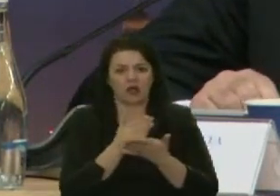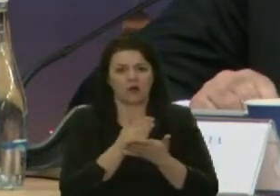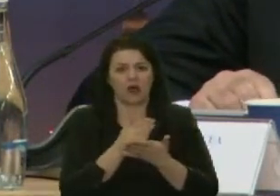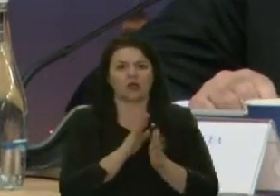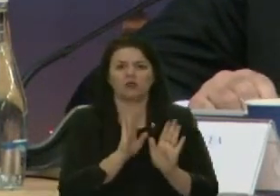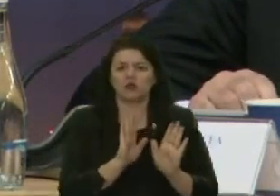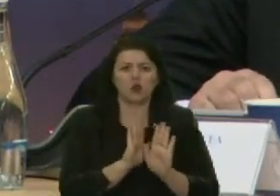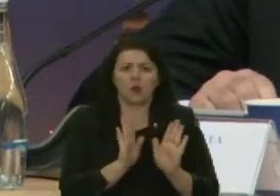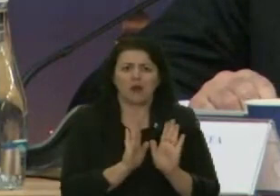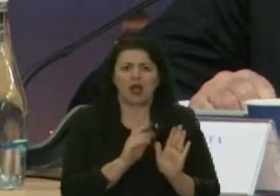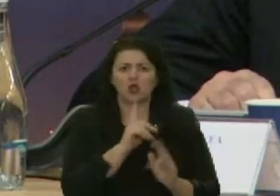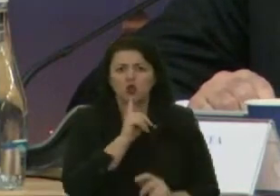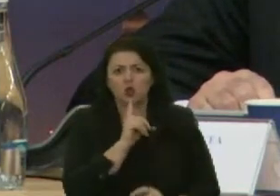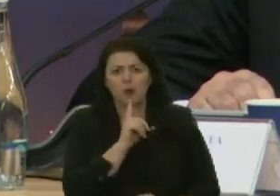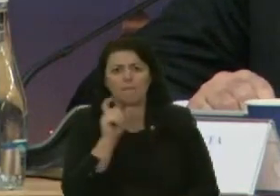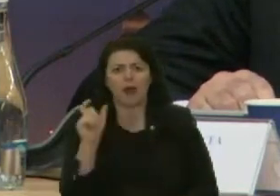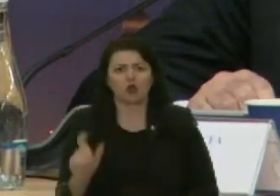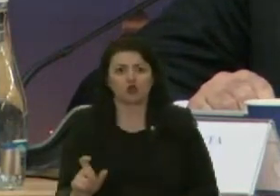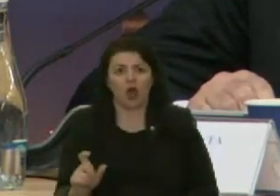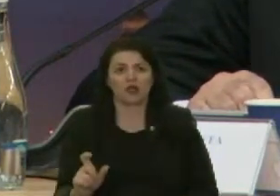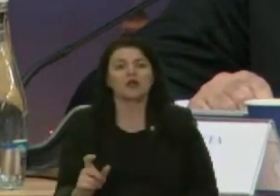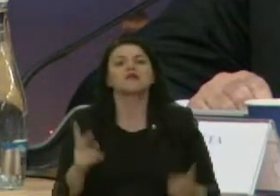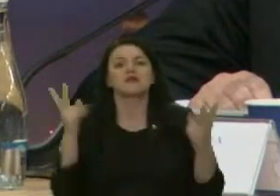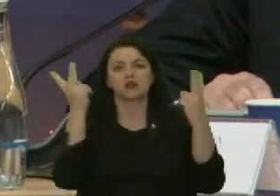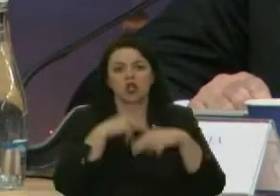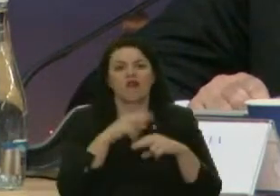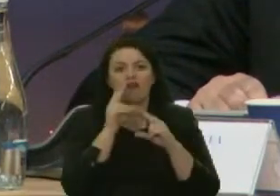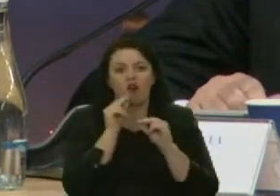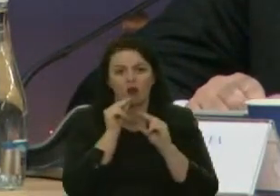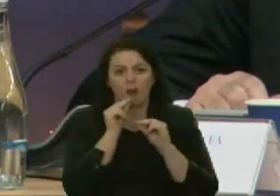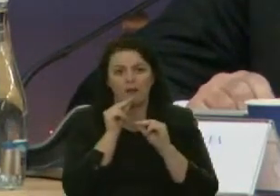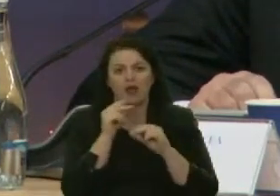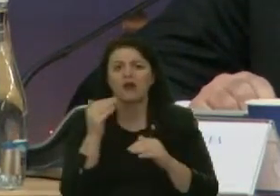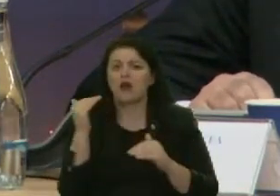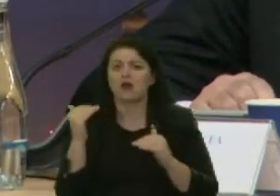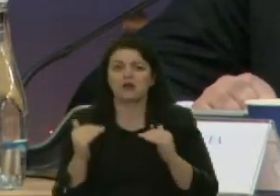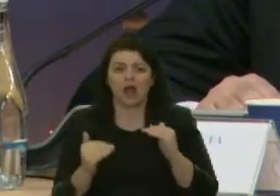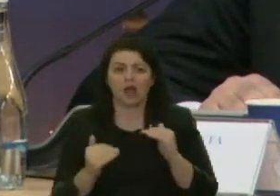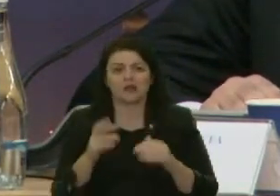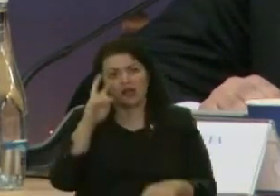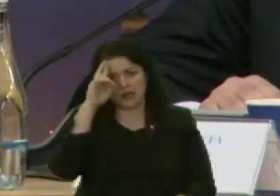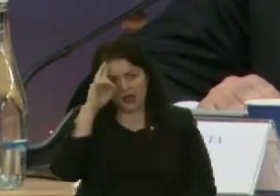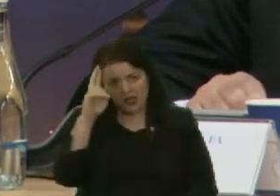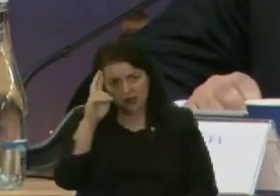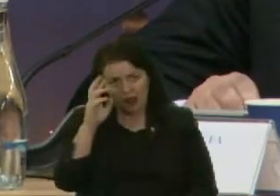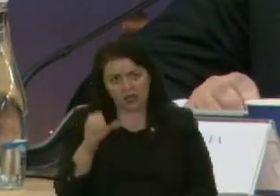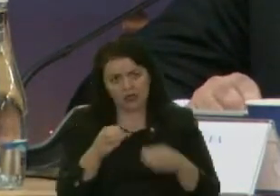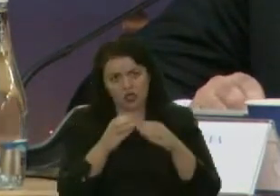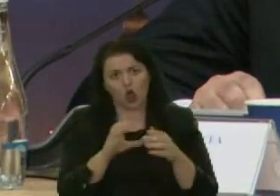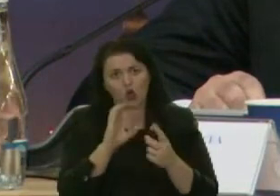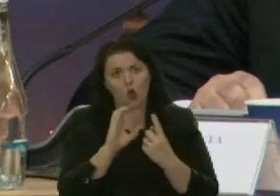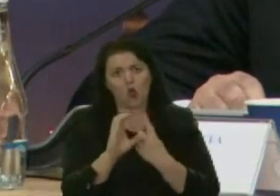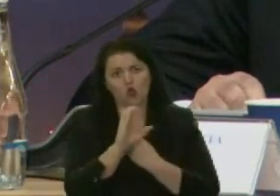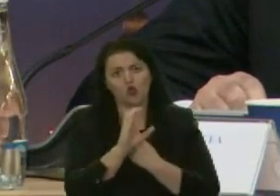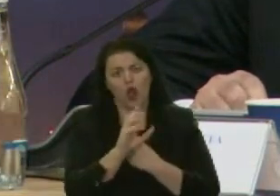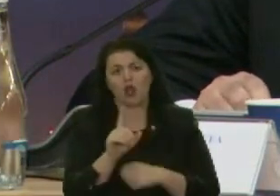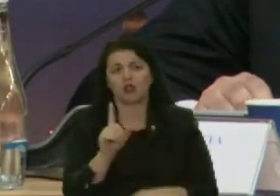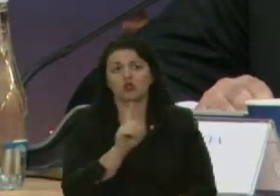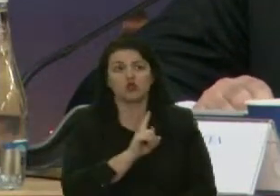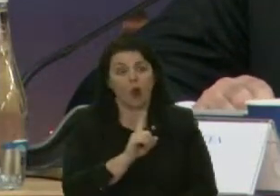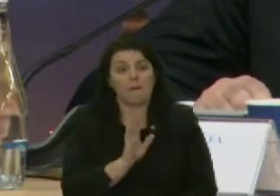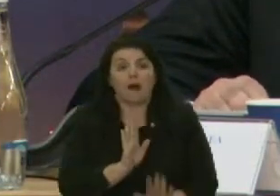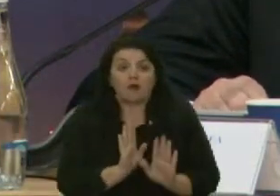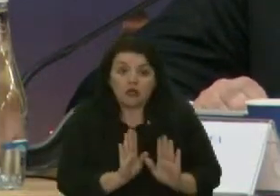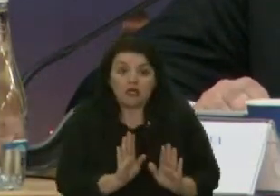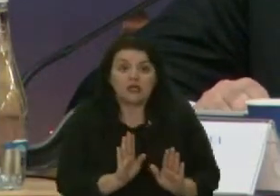nici cu pr la persoană ca să înțelegem Despre ce vorbim în rest respect pentru sectorul cultural nu am avut niciodată decât